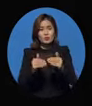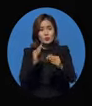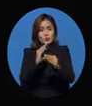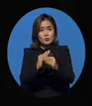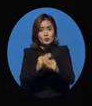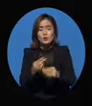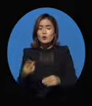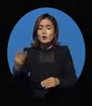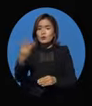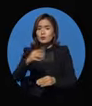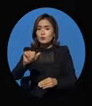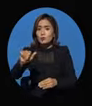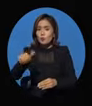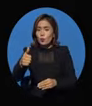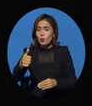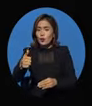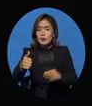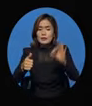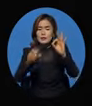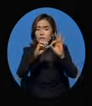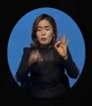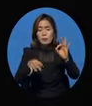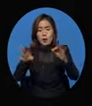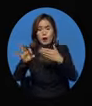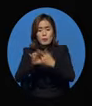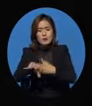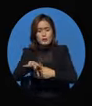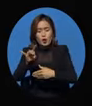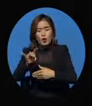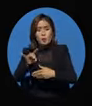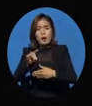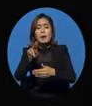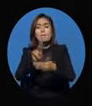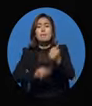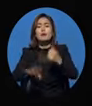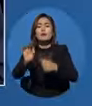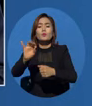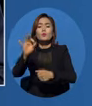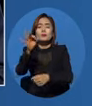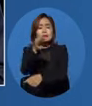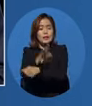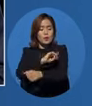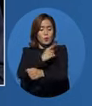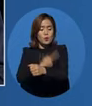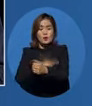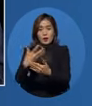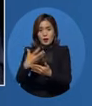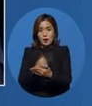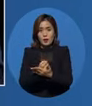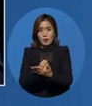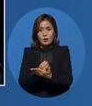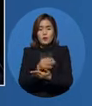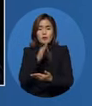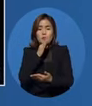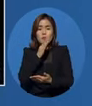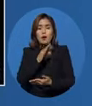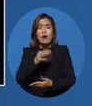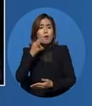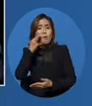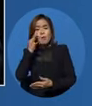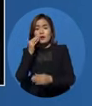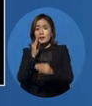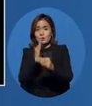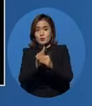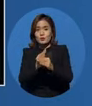3500만원 10% 만 되면 언제든지 최초의 분양가 교로 살 권리를 받기 위해서 엄청난 인기가 없고